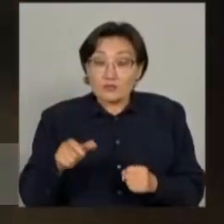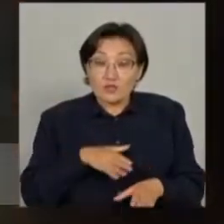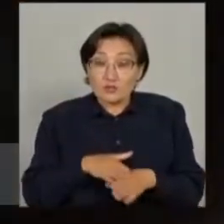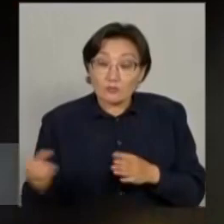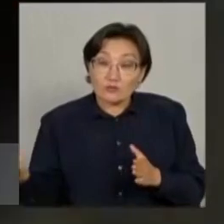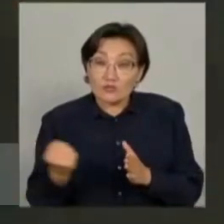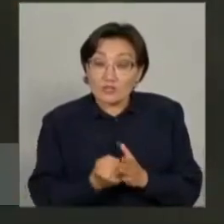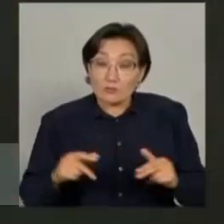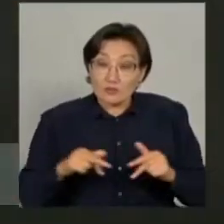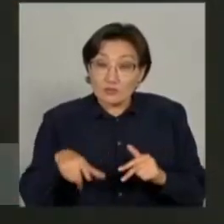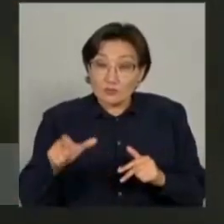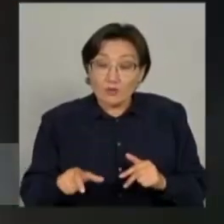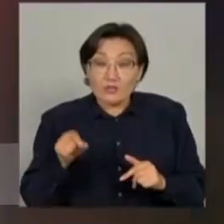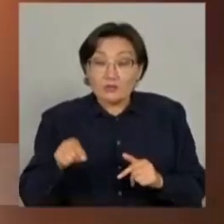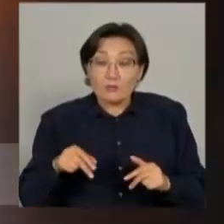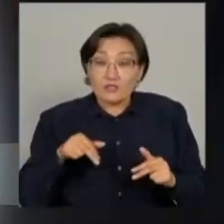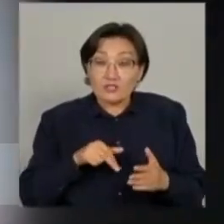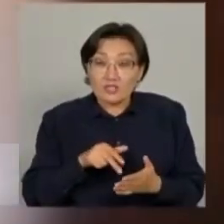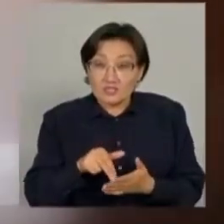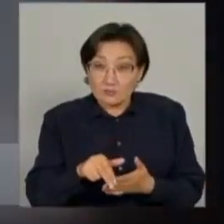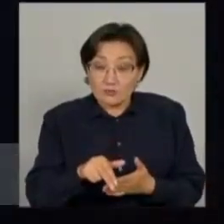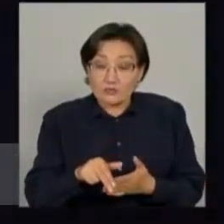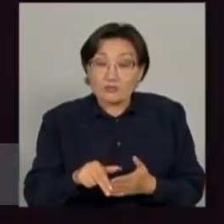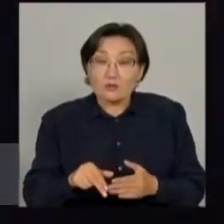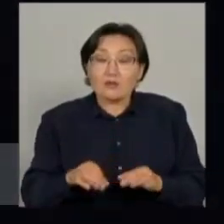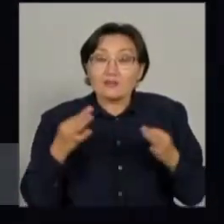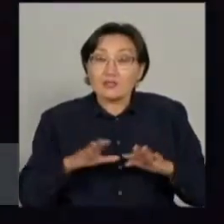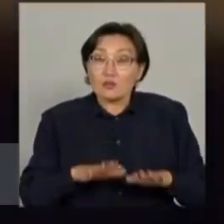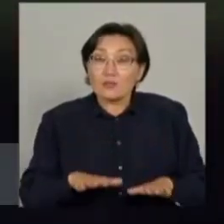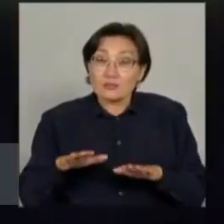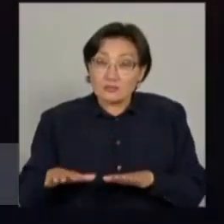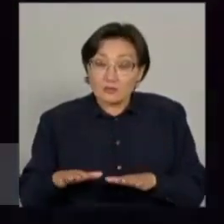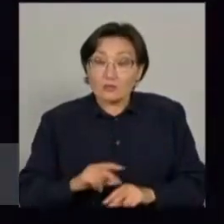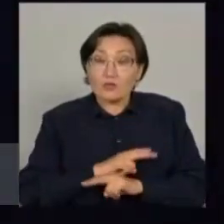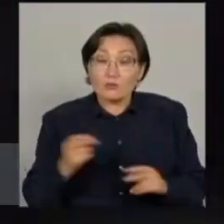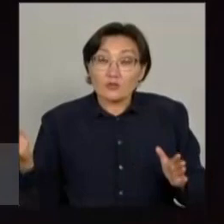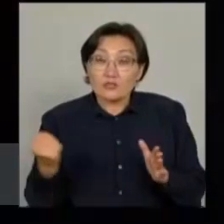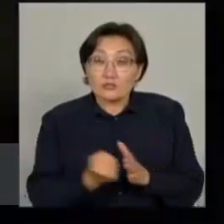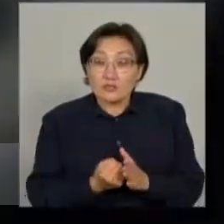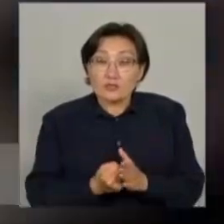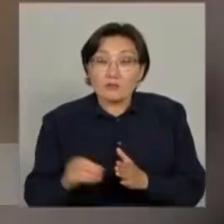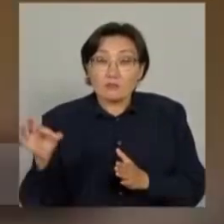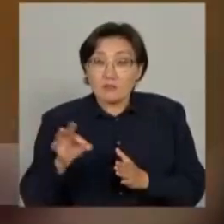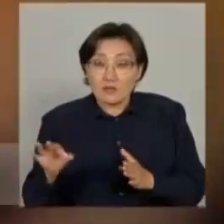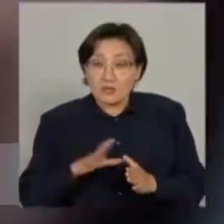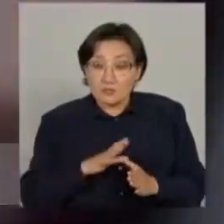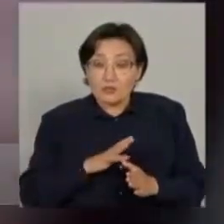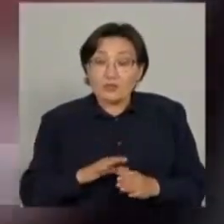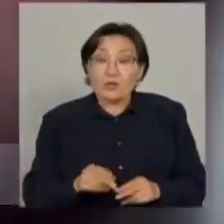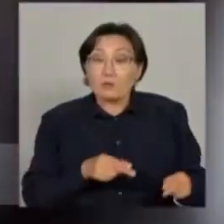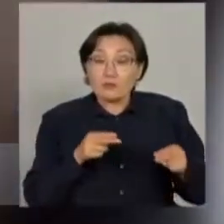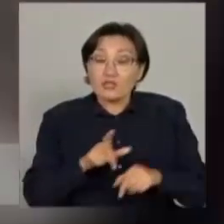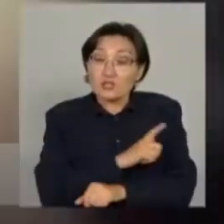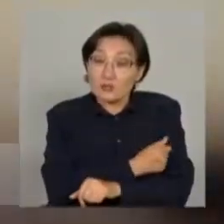совершил наезд на пешехода, когда тот переходил проезжую часть в неположенном месте. Смерть от удара наступила моментально, констатировали